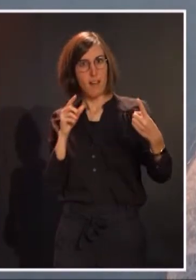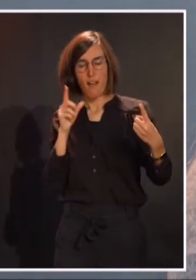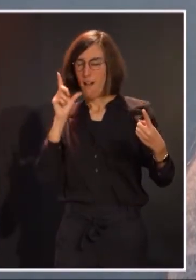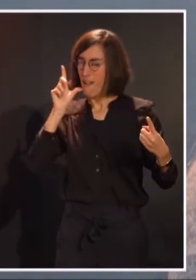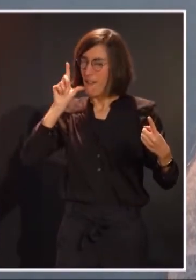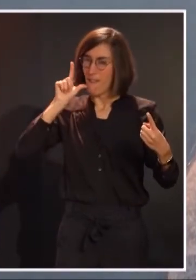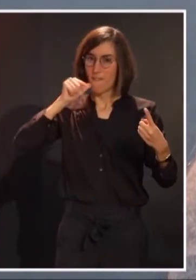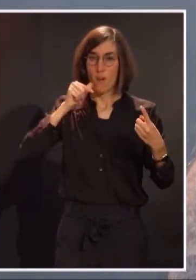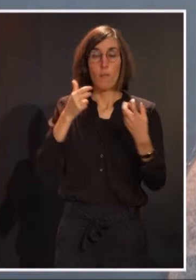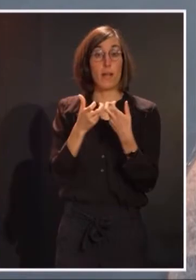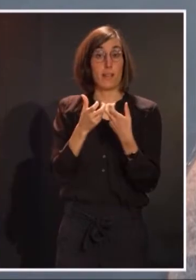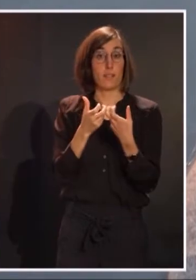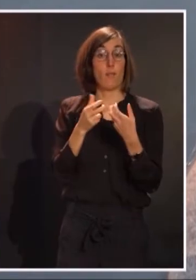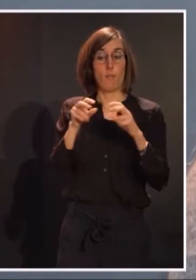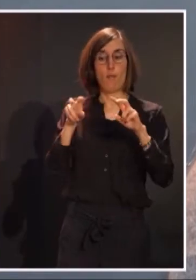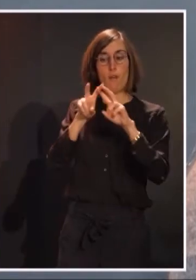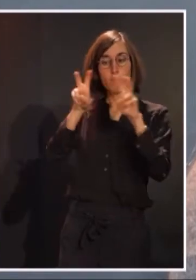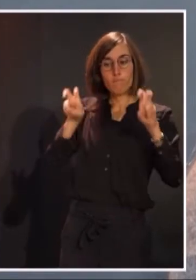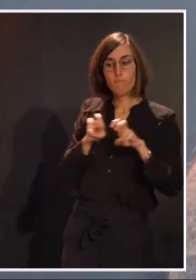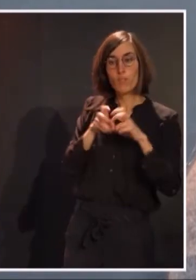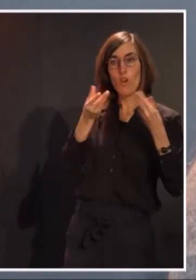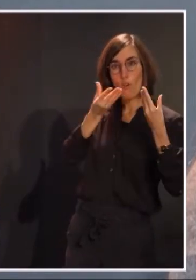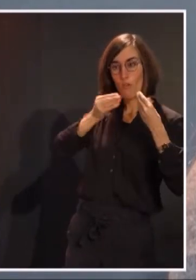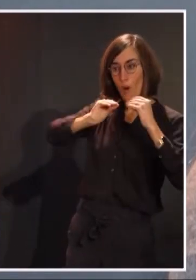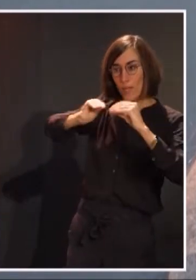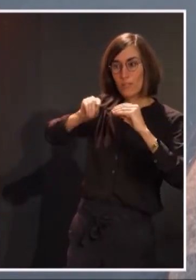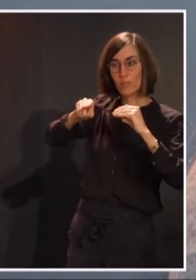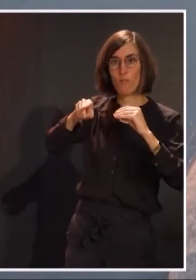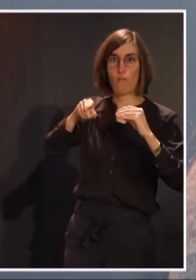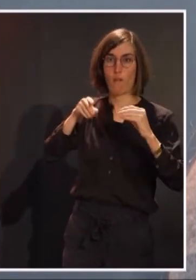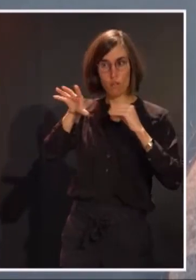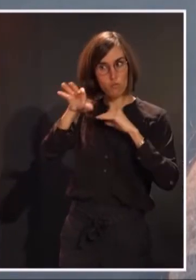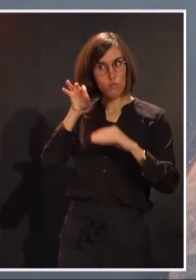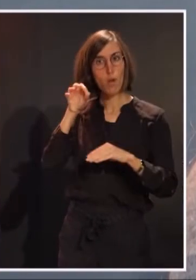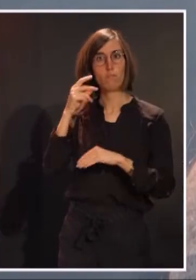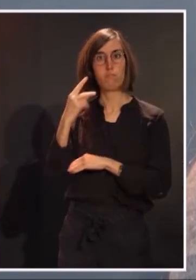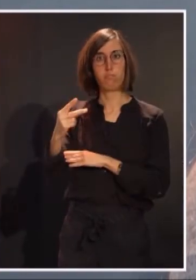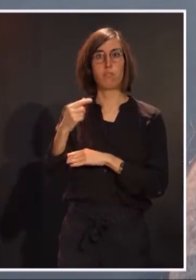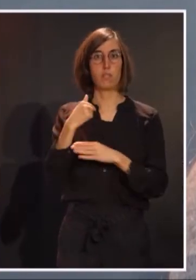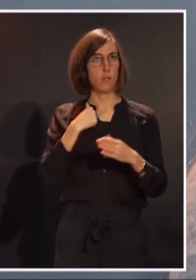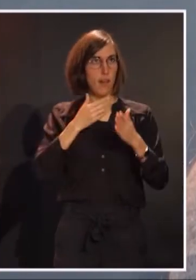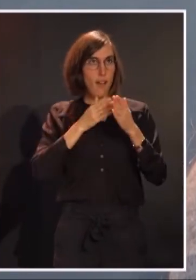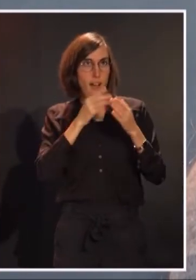très, très motivée par ses études en tout cas.